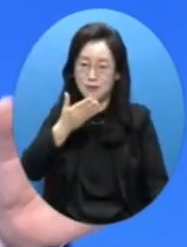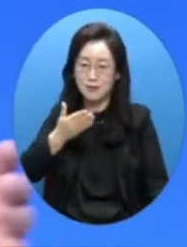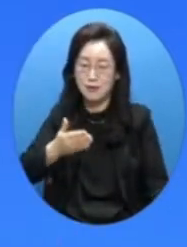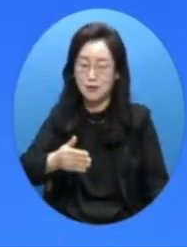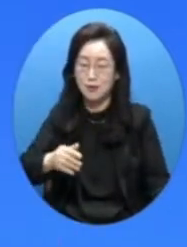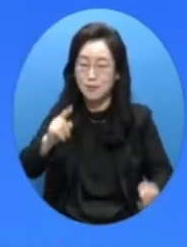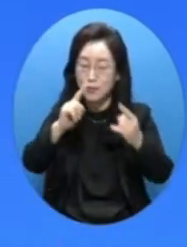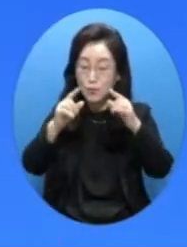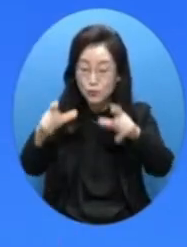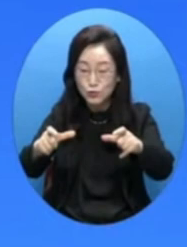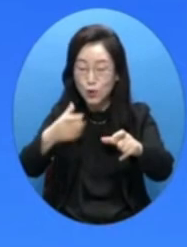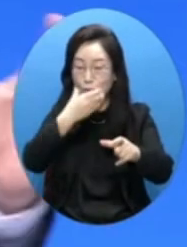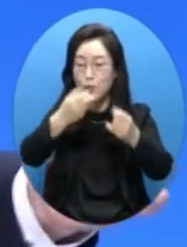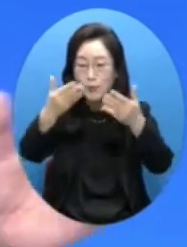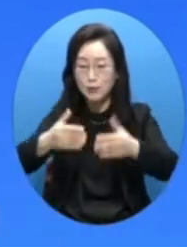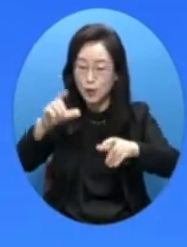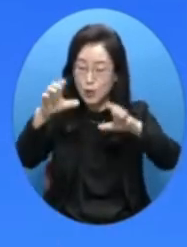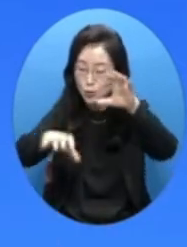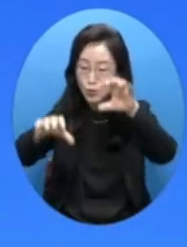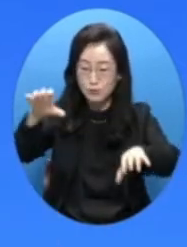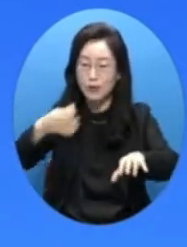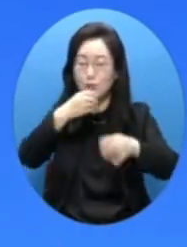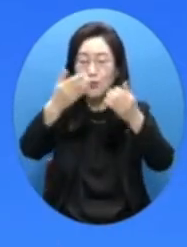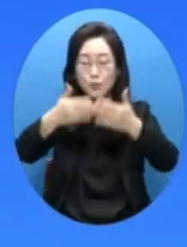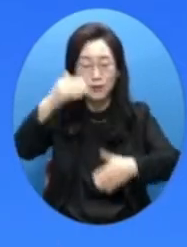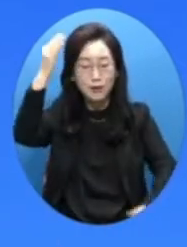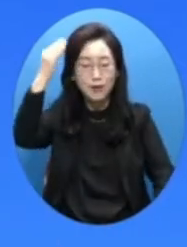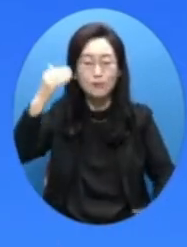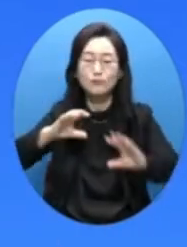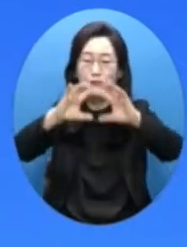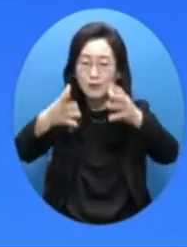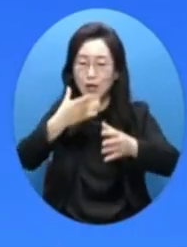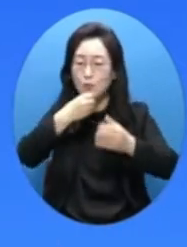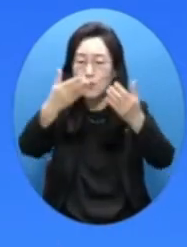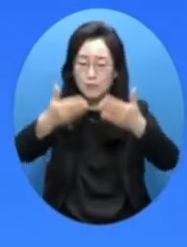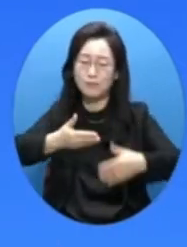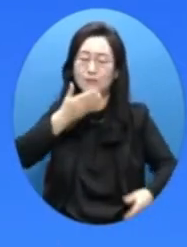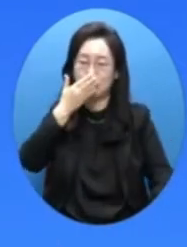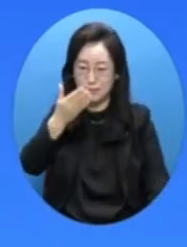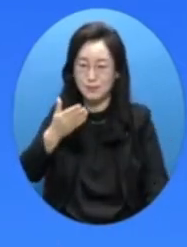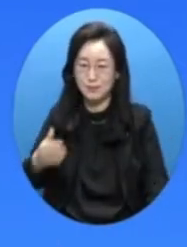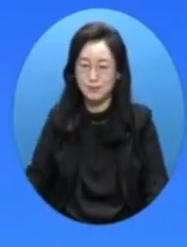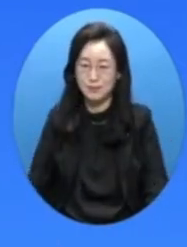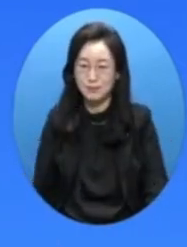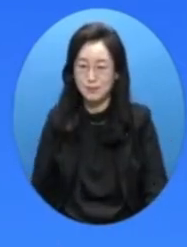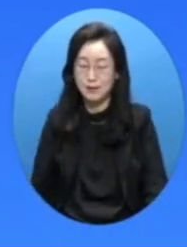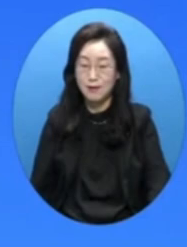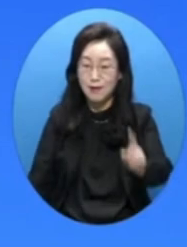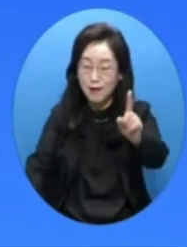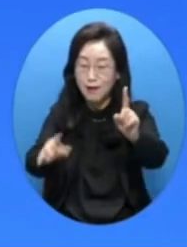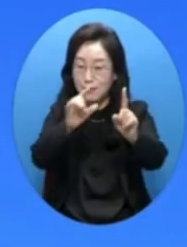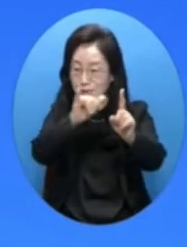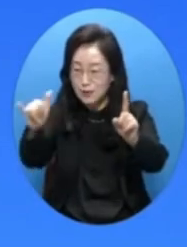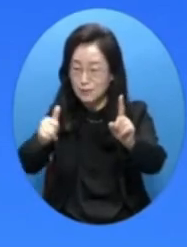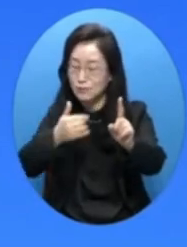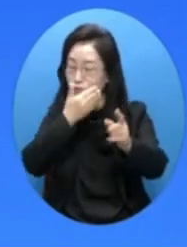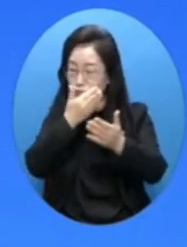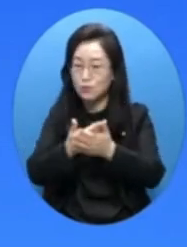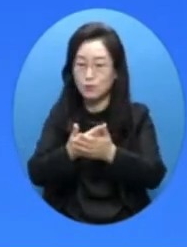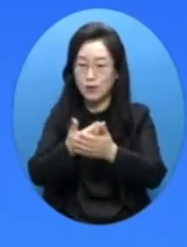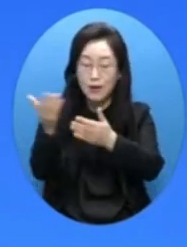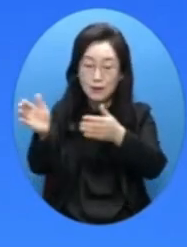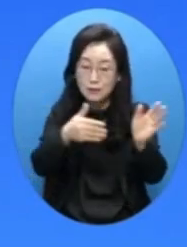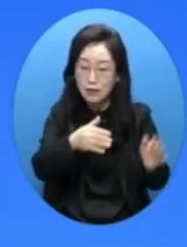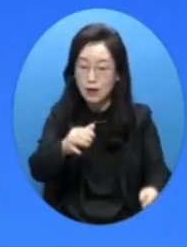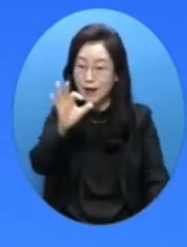그의 복을 받게 되고 여러분 동네가 복을 받게 되고 대한민국의 복을 받게 되는 것입니다 그렇게 한 사람이 중요한데 아가니